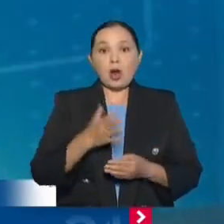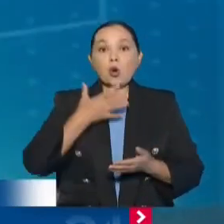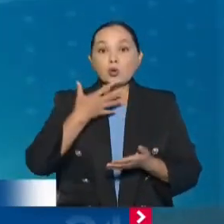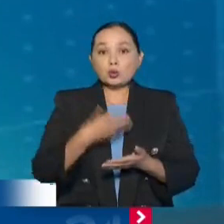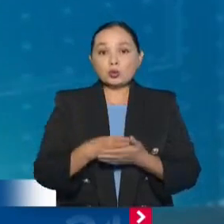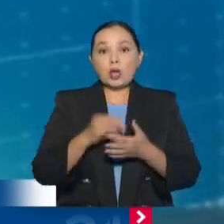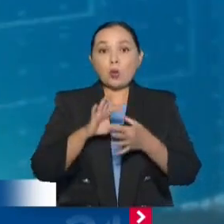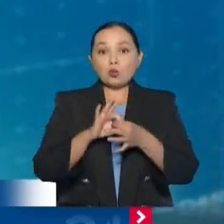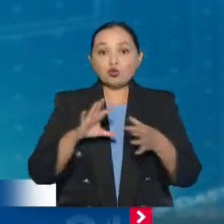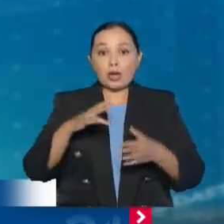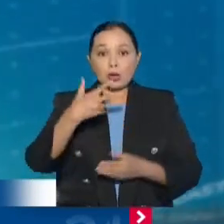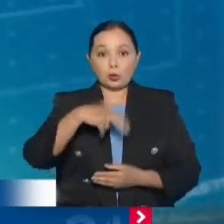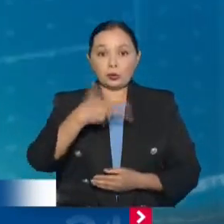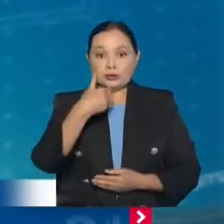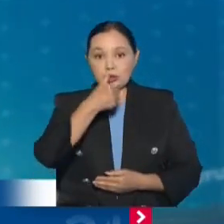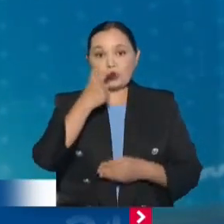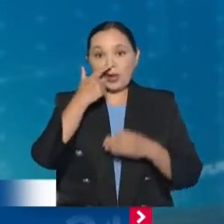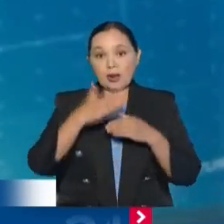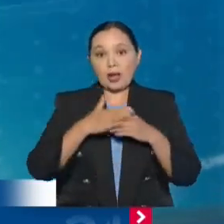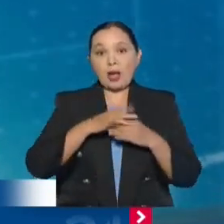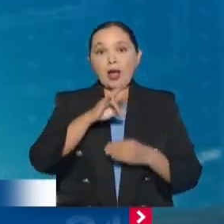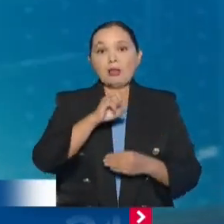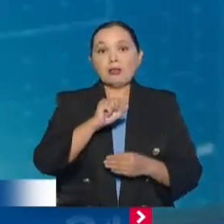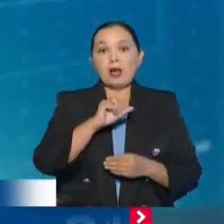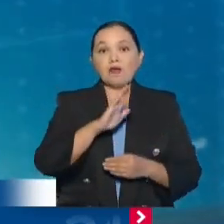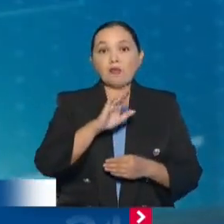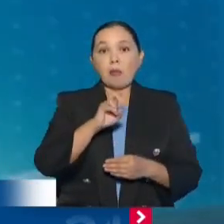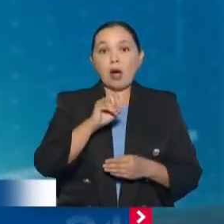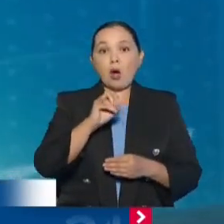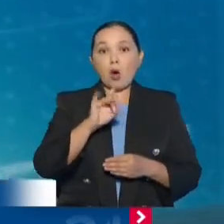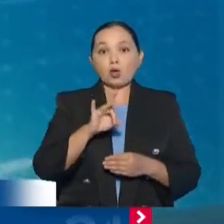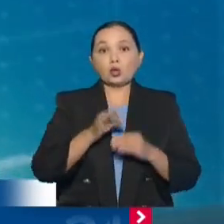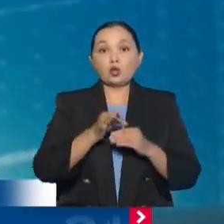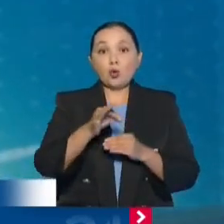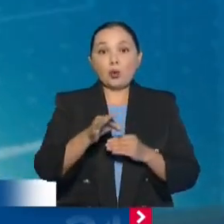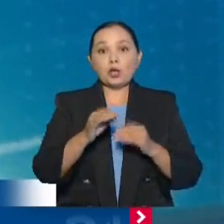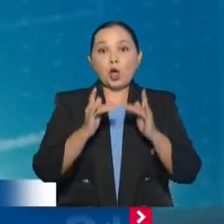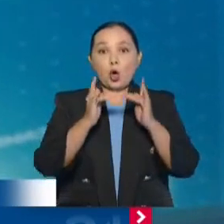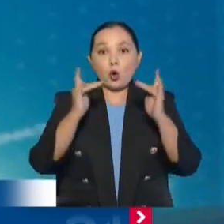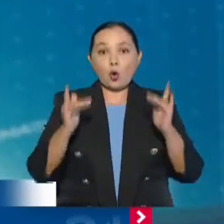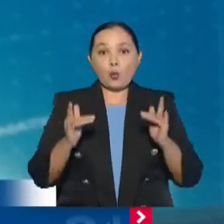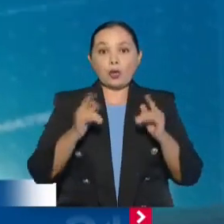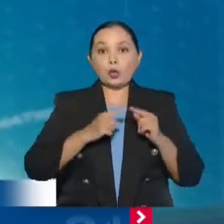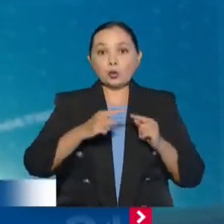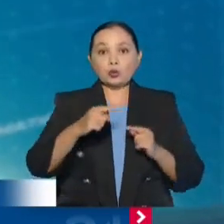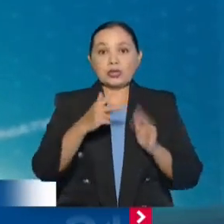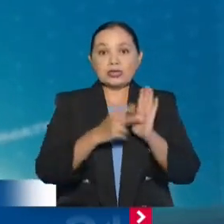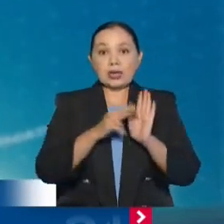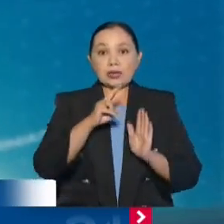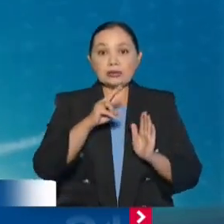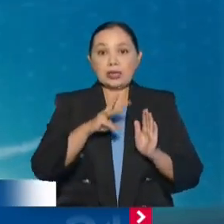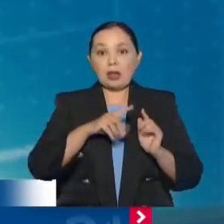Xususan, mustaqilligimizning 33 yilligi arafasida Navbahor tumanidagi ko'prik va uzunligi 8 kilometr bo'lgan avtomobil